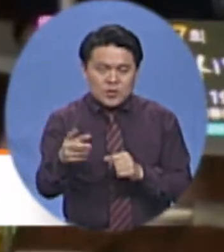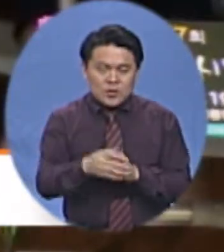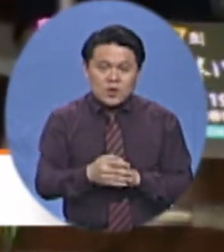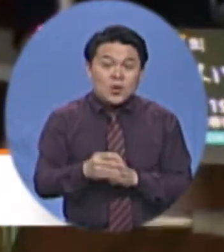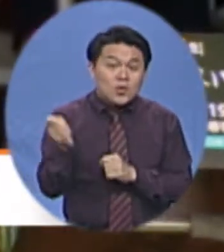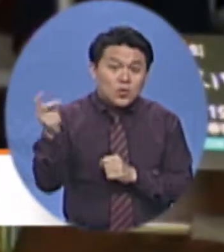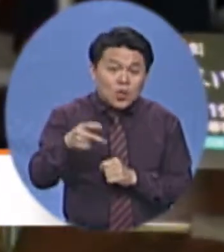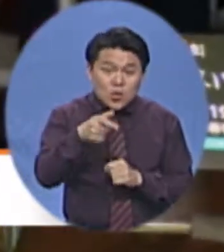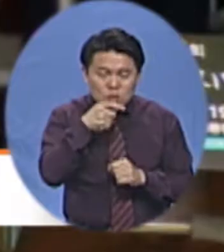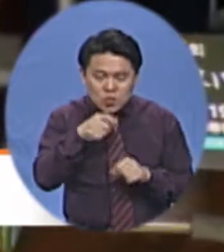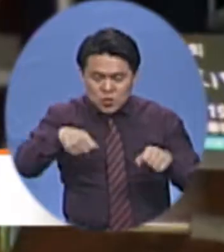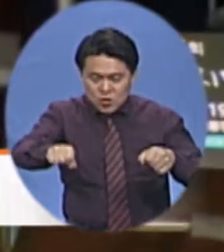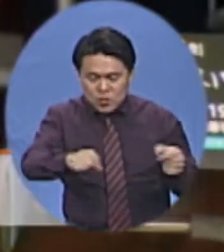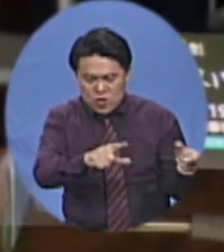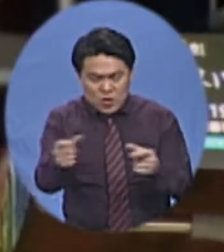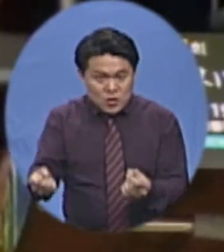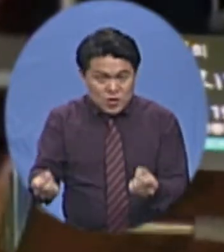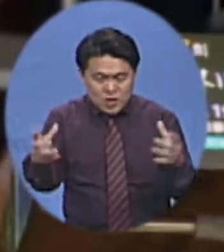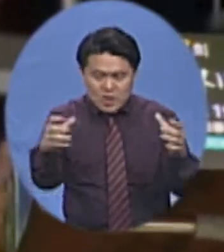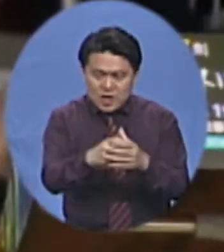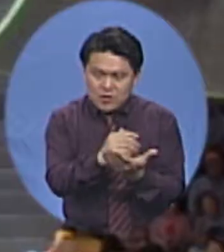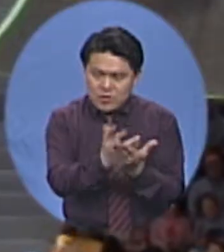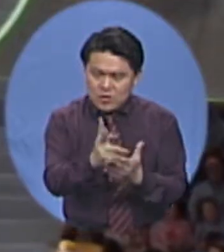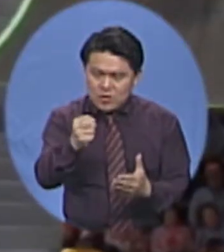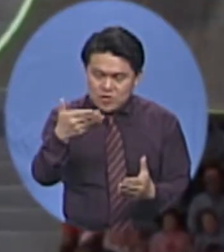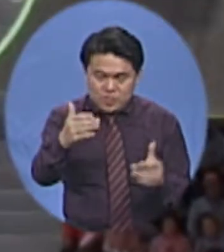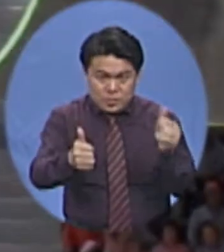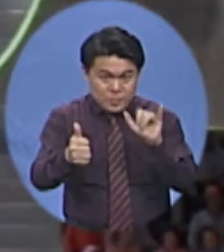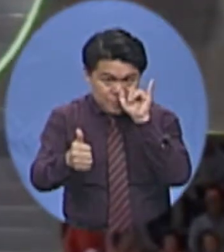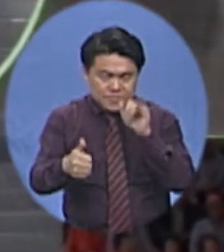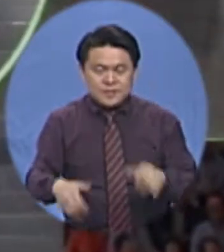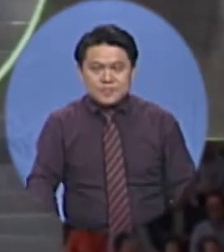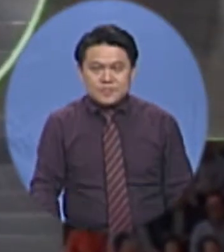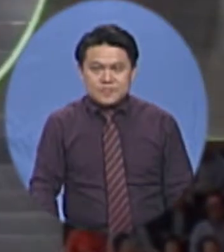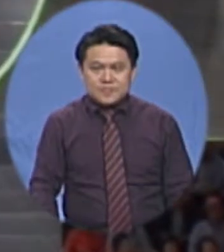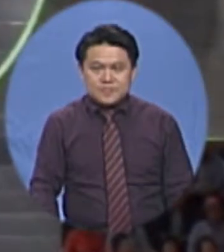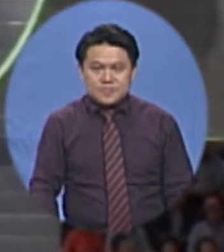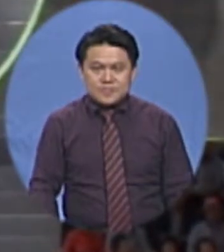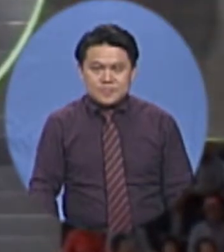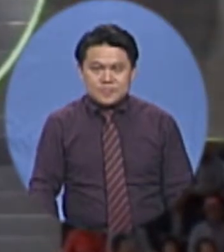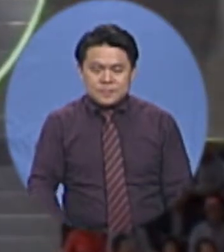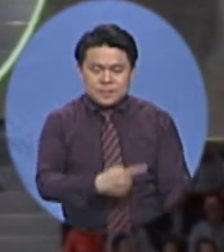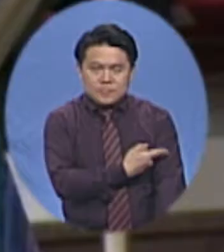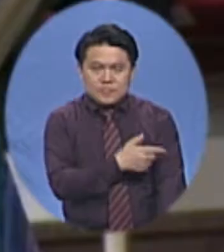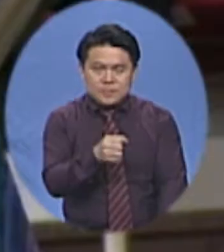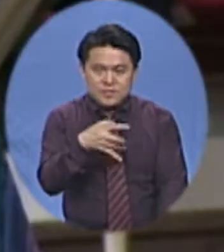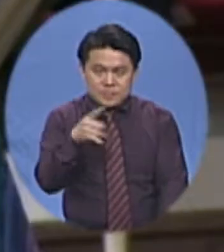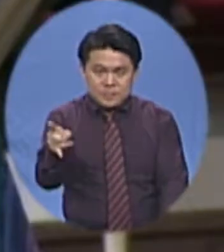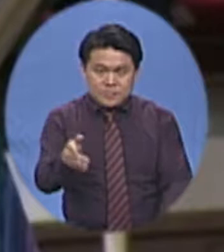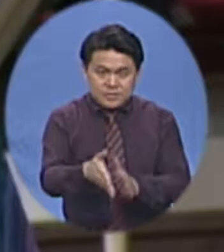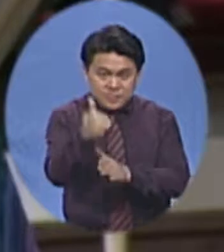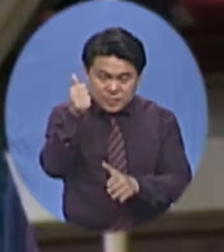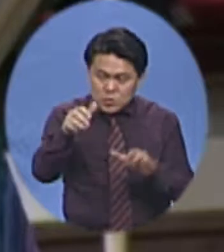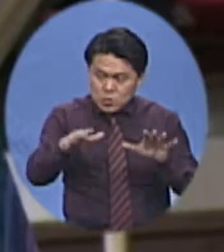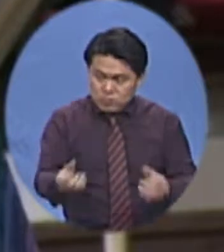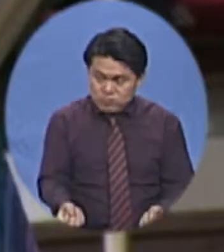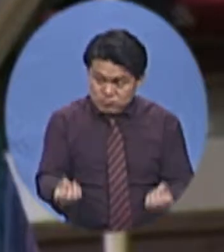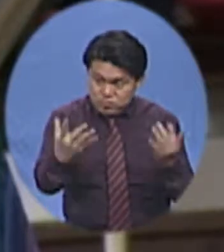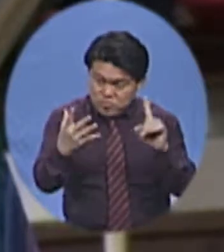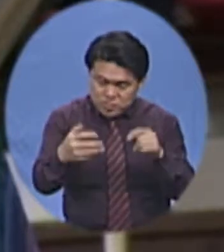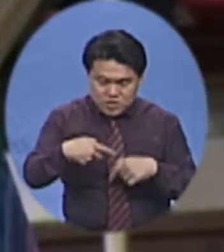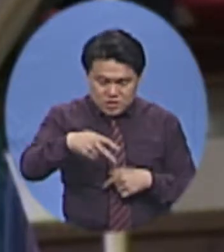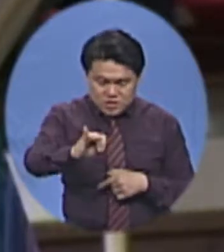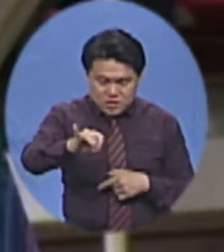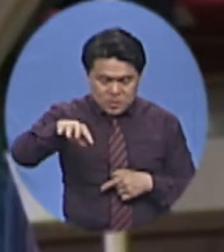수상 오토바이 등 이벤트 종목 총 29개 종목으로 진행됐습니다. 권영세 안동시장은 올해 축전은 시